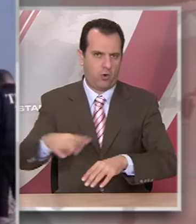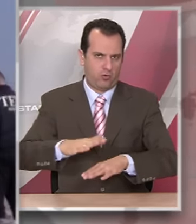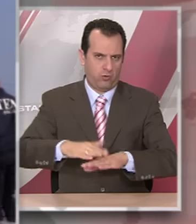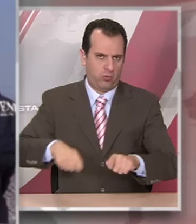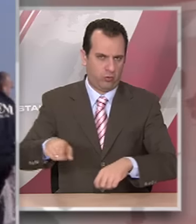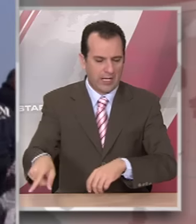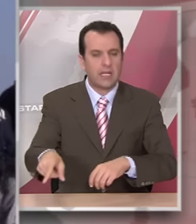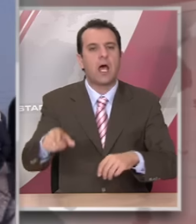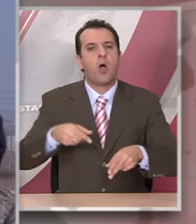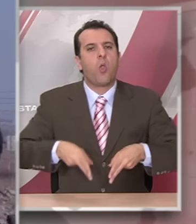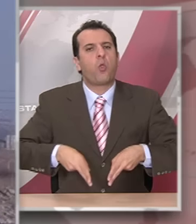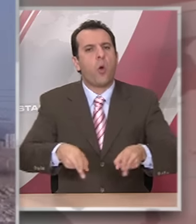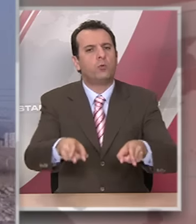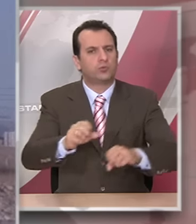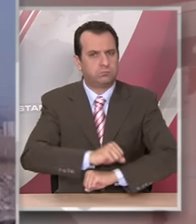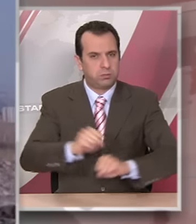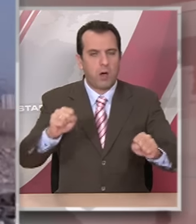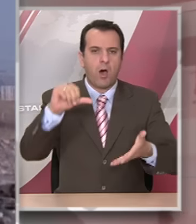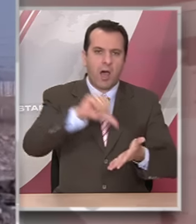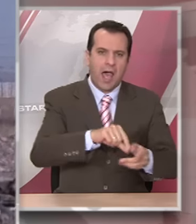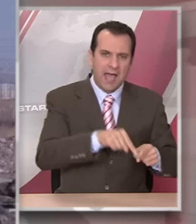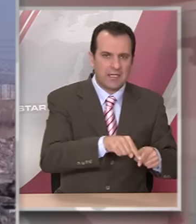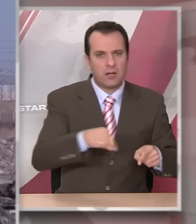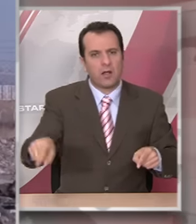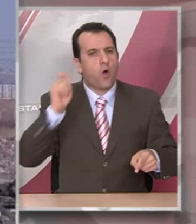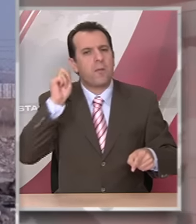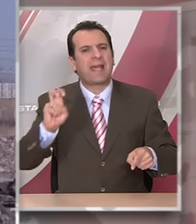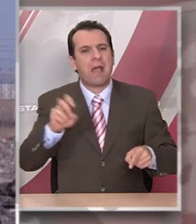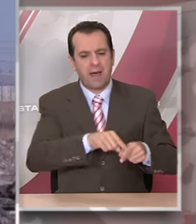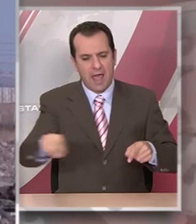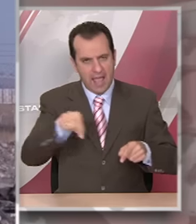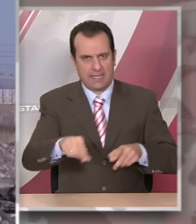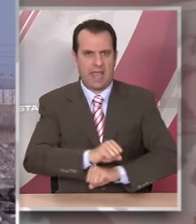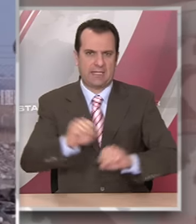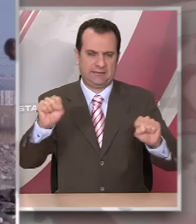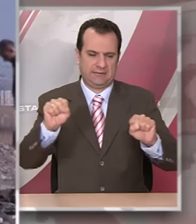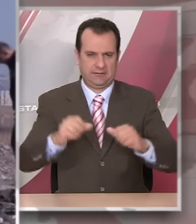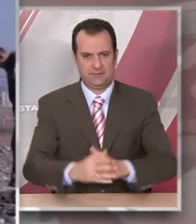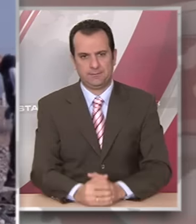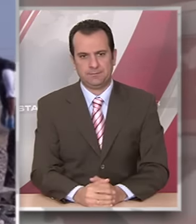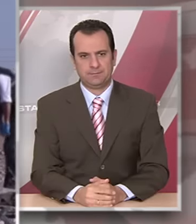έκρηξη σημειώθηκε σε δρόμο που συνδέει την Άγκυρα με την πόλη Χαϊμανά.